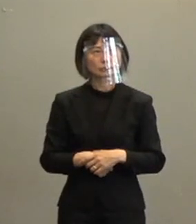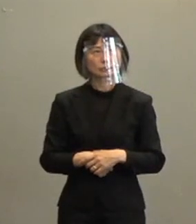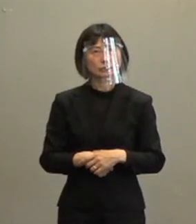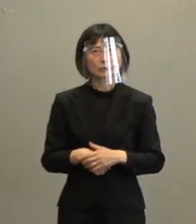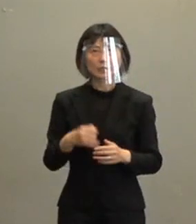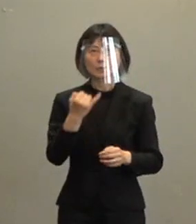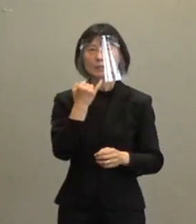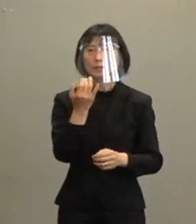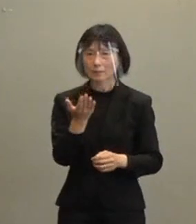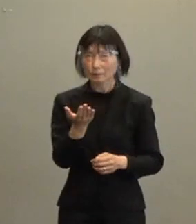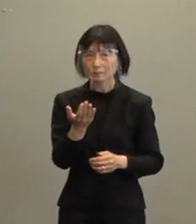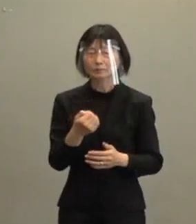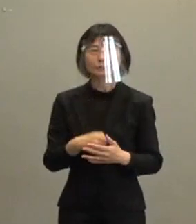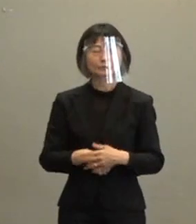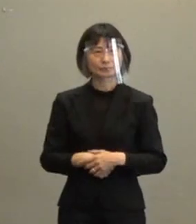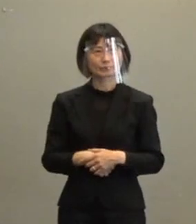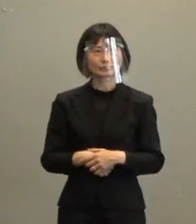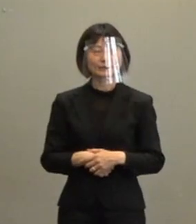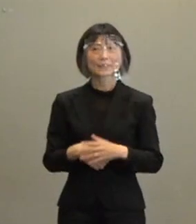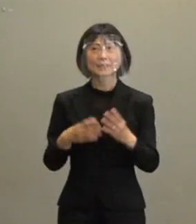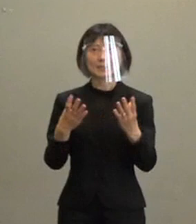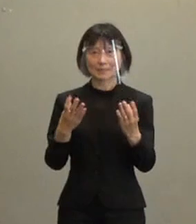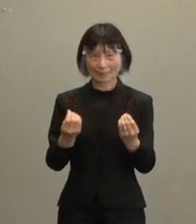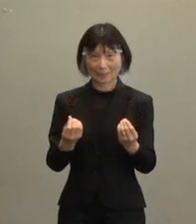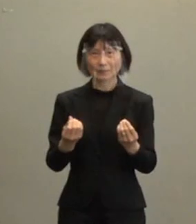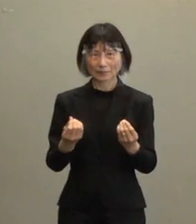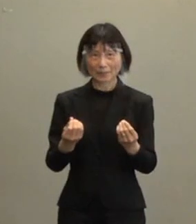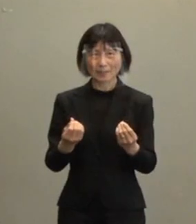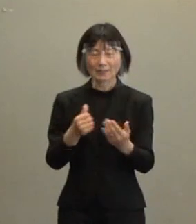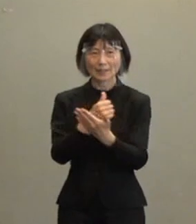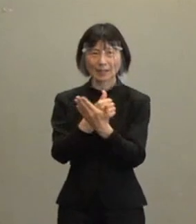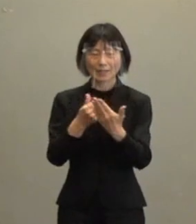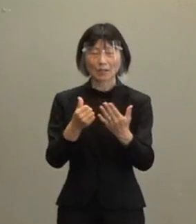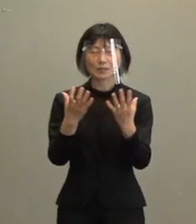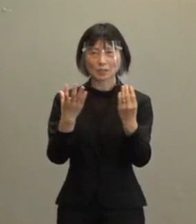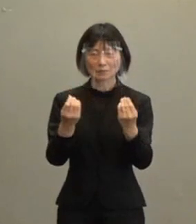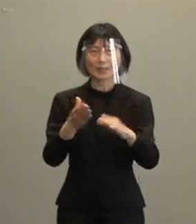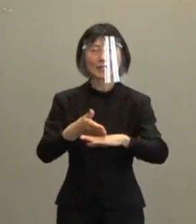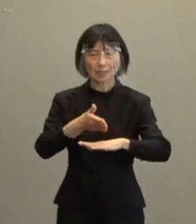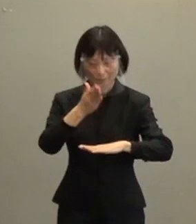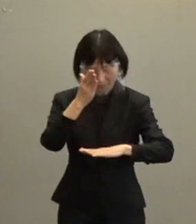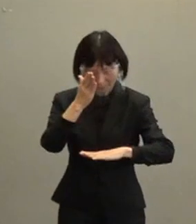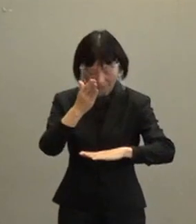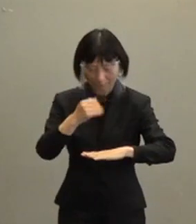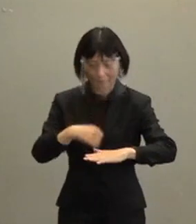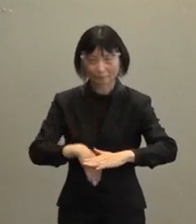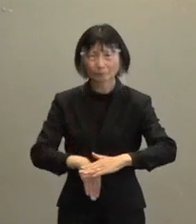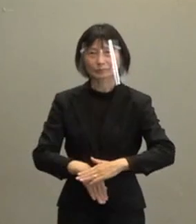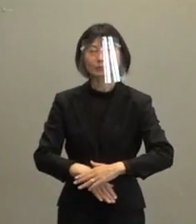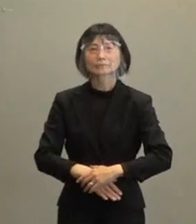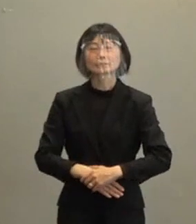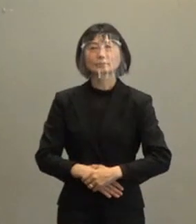よろしいでしょうか。それでは以上で定例記者会見を終了します。ありがとうございました。